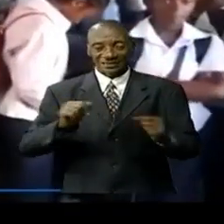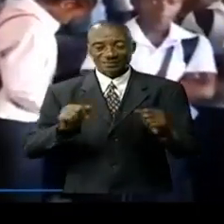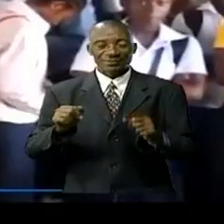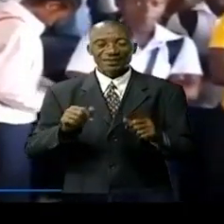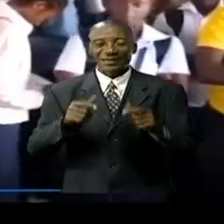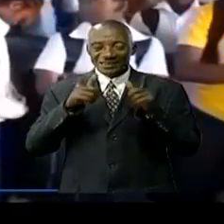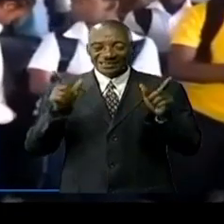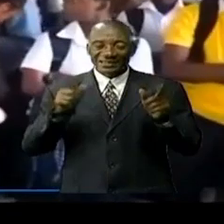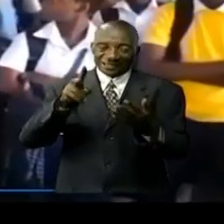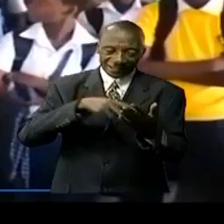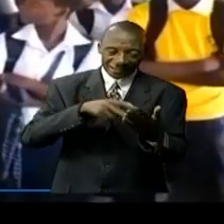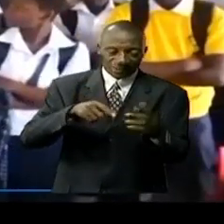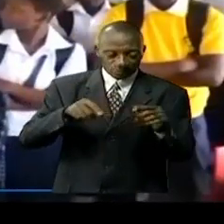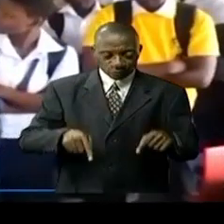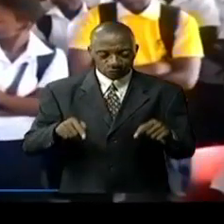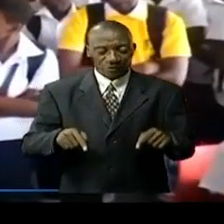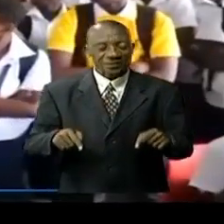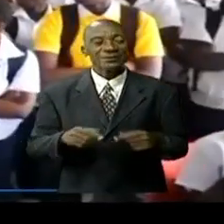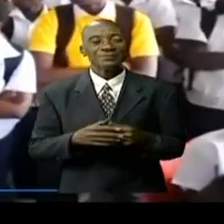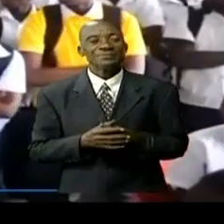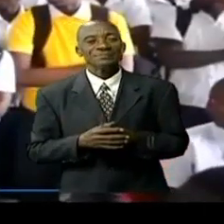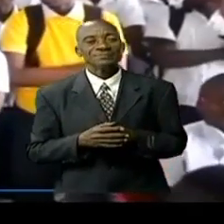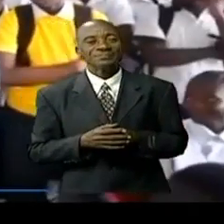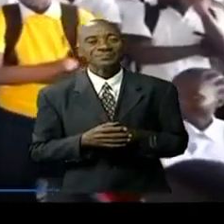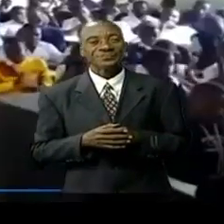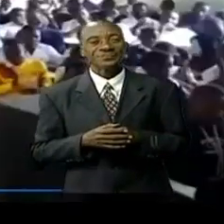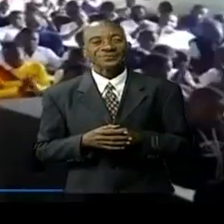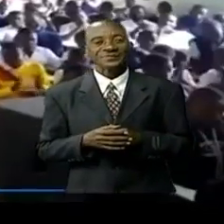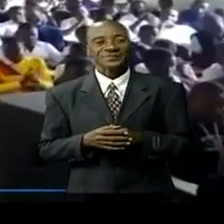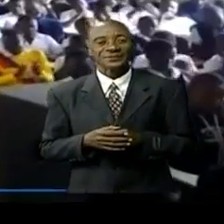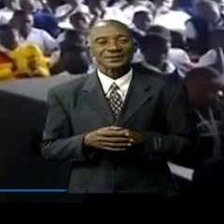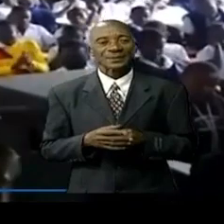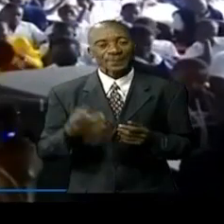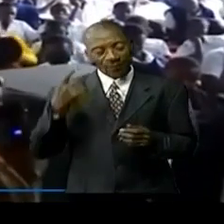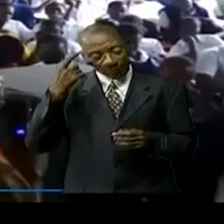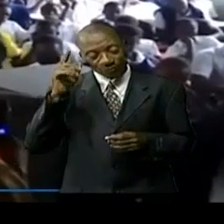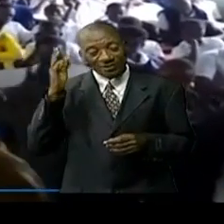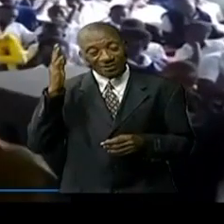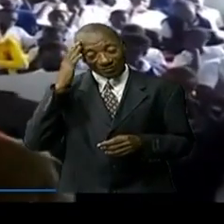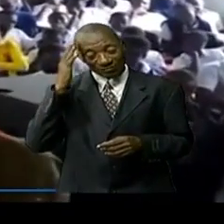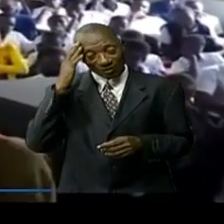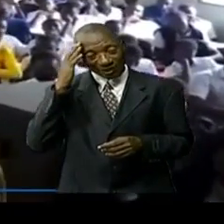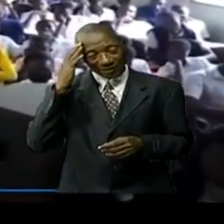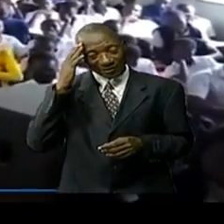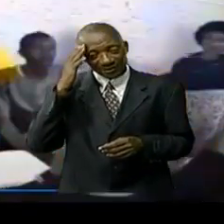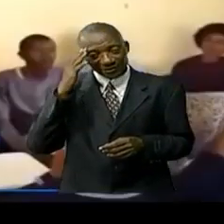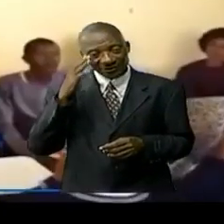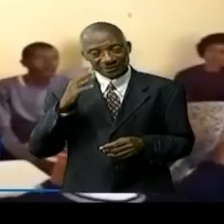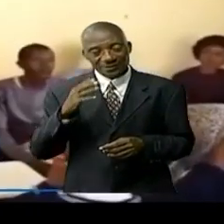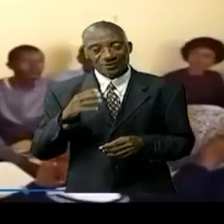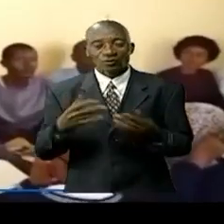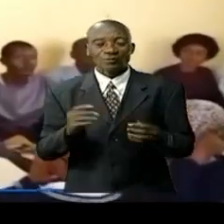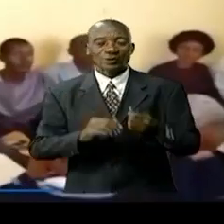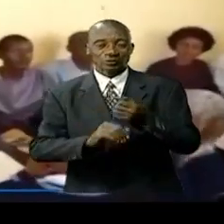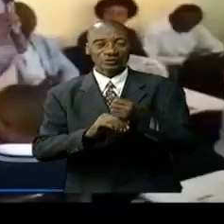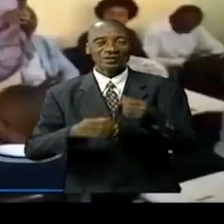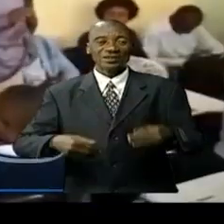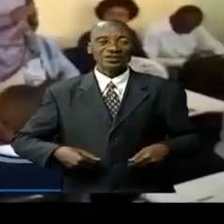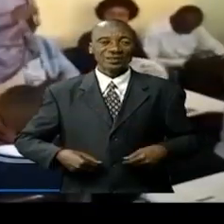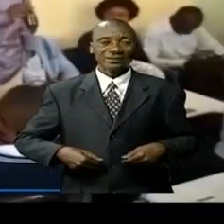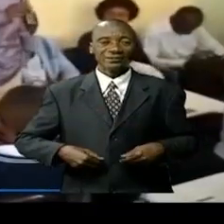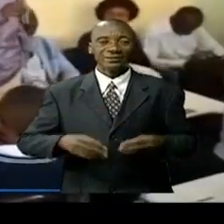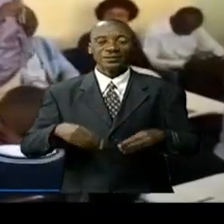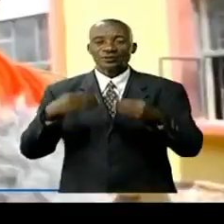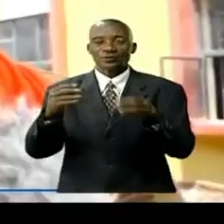et de leur donner des lignes par lesquelles ils vont pouvoir écrire leurs textes. C'est ce que nous avons parlé à ces élèves de la